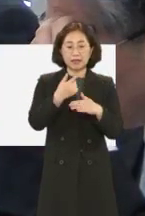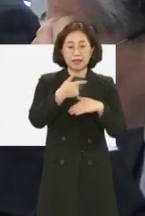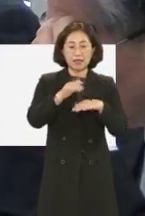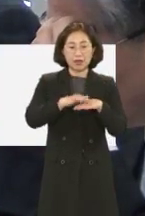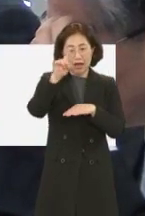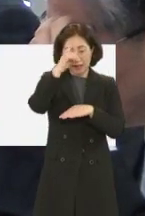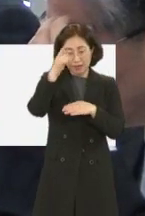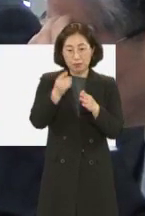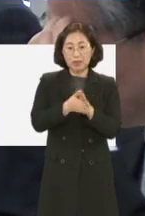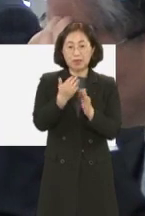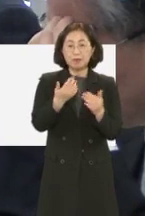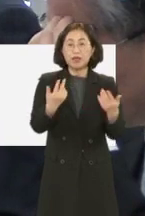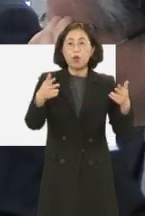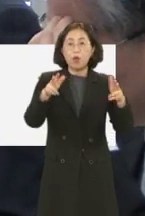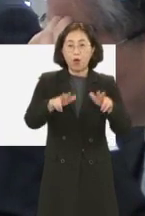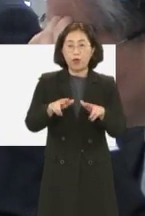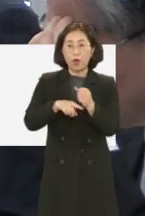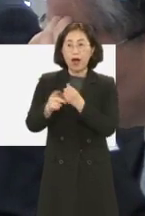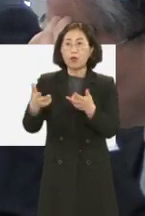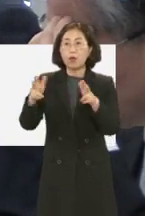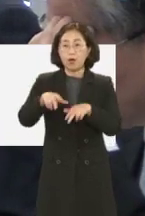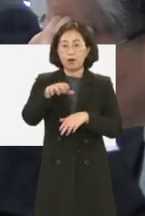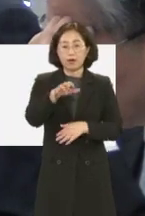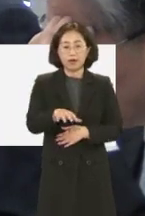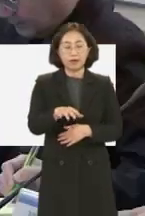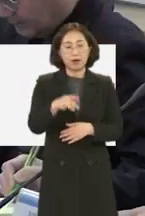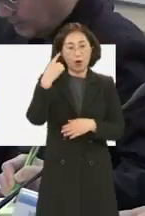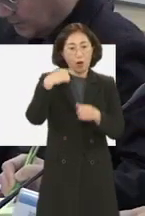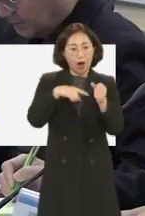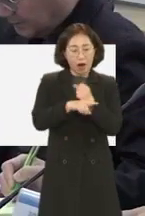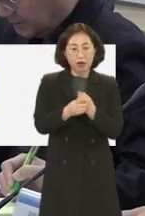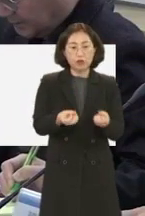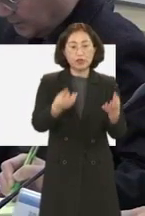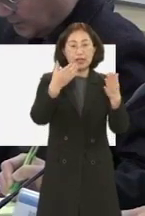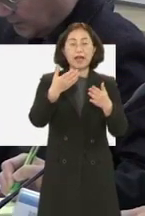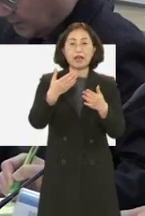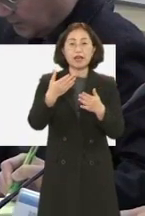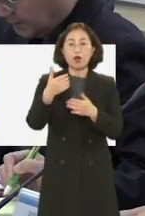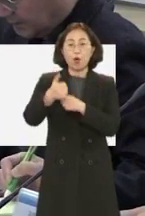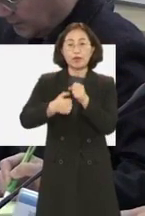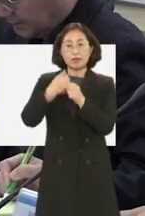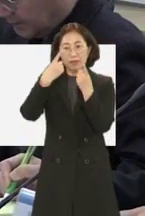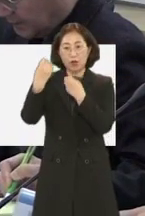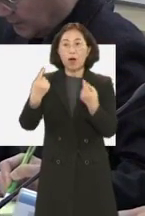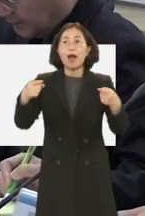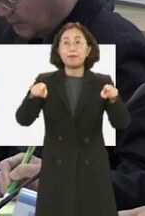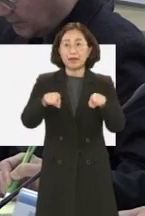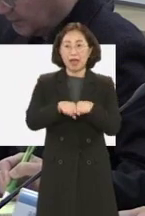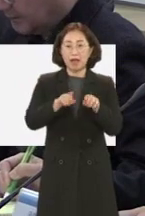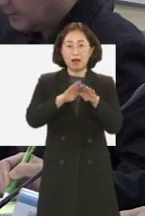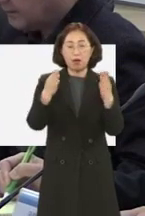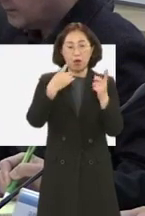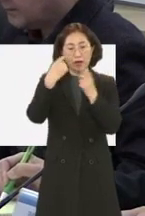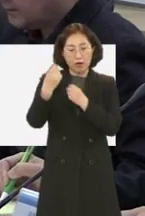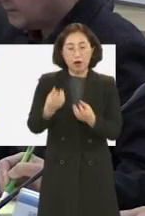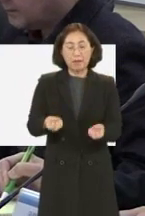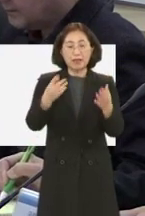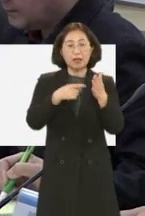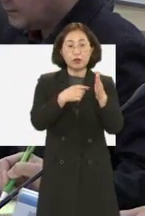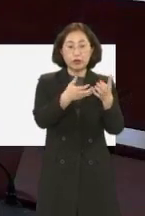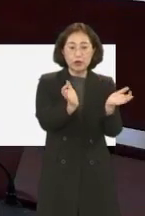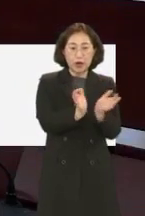대전엑스포 시민광장과 과학공원에서 대한민국 과학축제를 50주년과 연계해 열기로 하고 기념행사